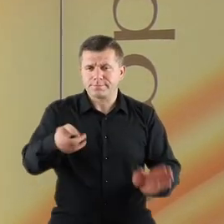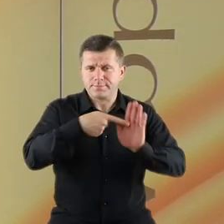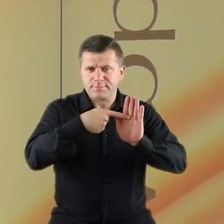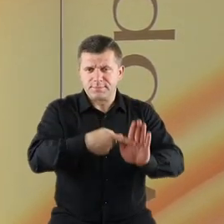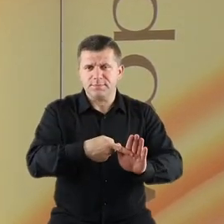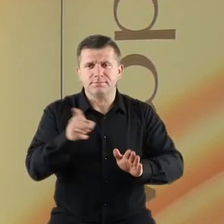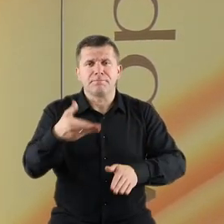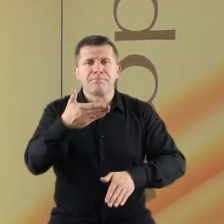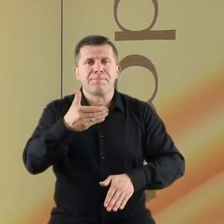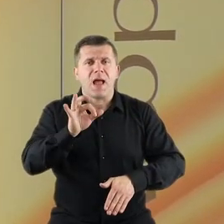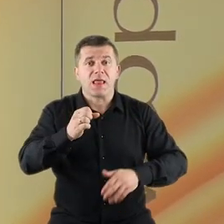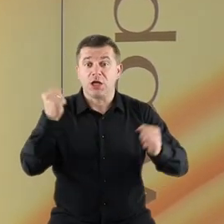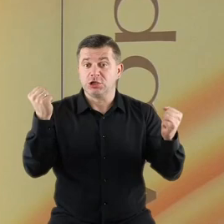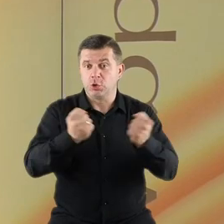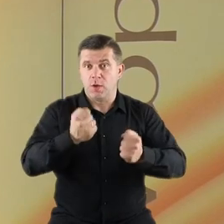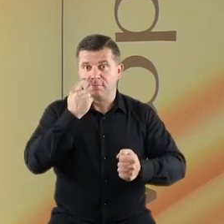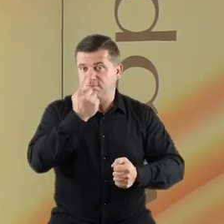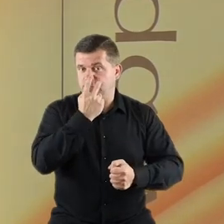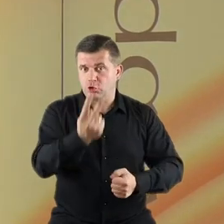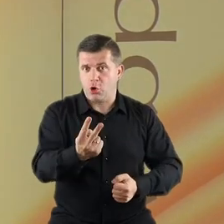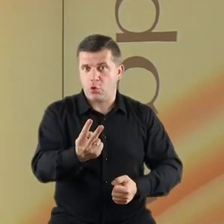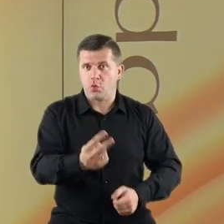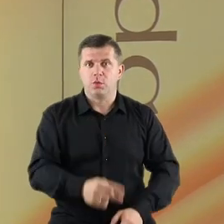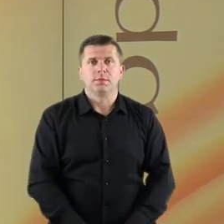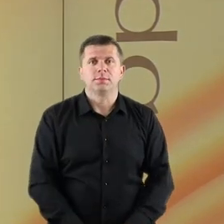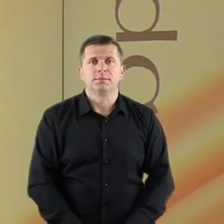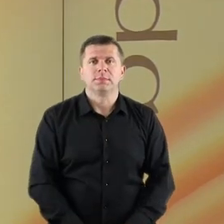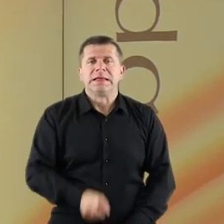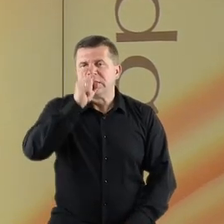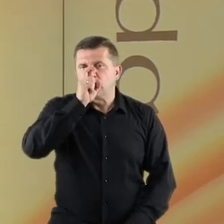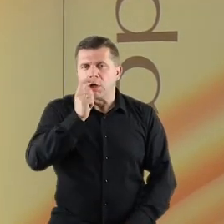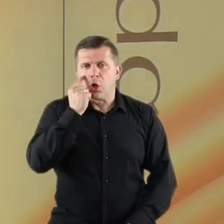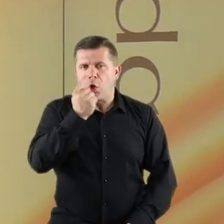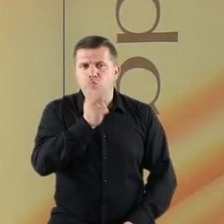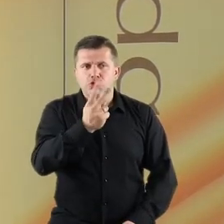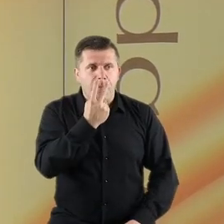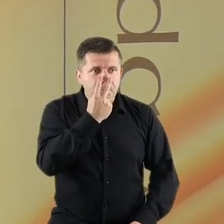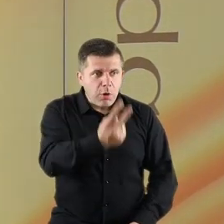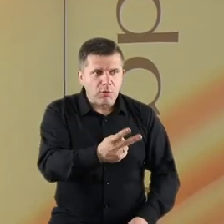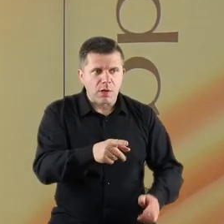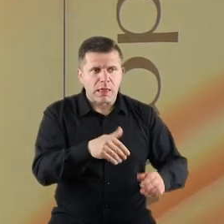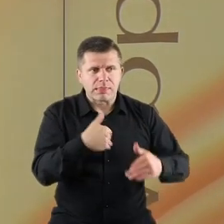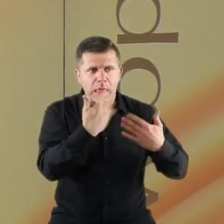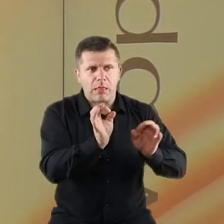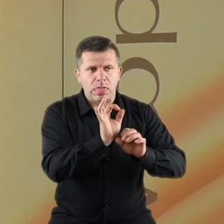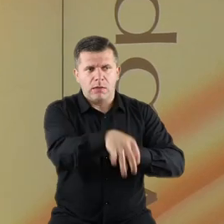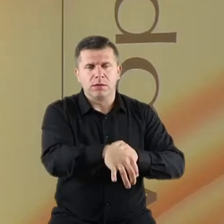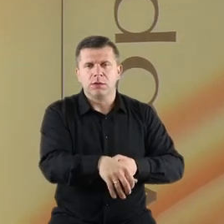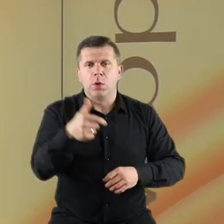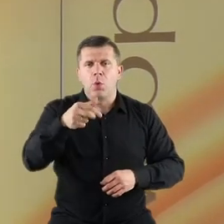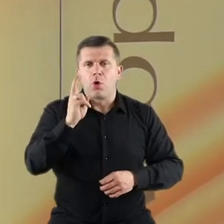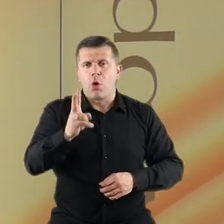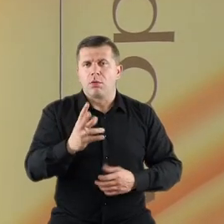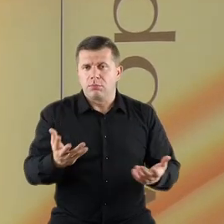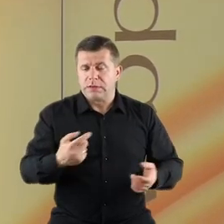tą magiczną siłę wzroku złe oczy na kogo spojrzy za uroczym Proszę państwa co jest ciekawe jeśli